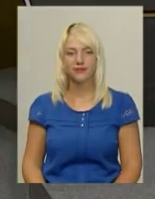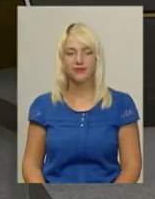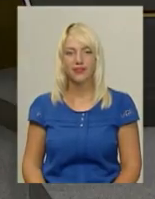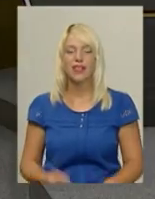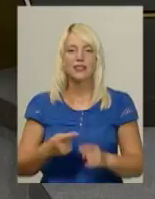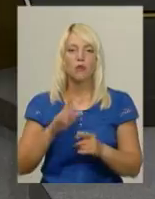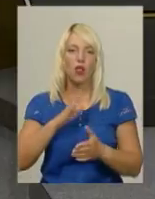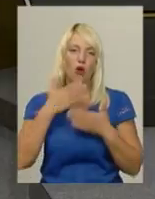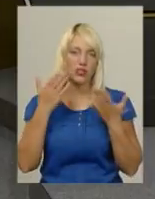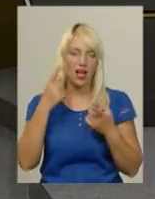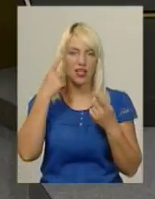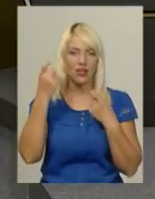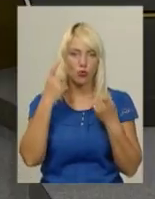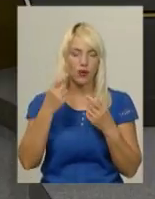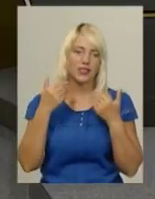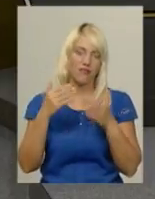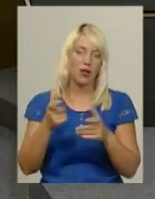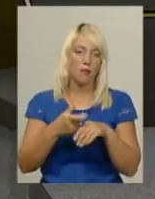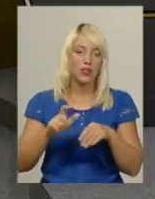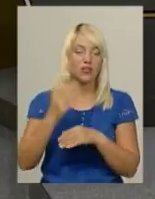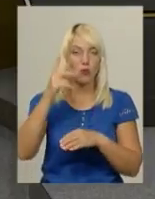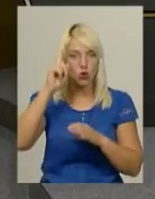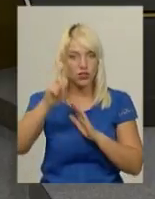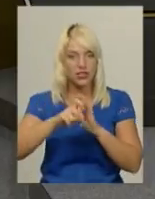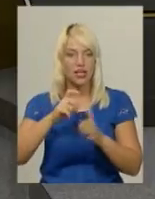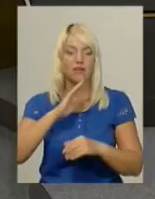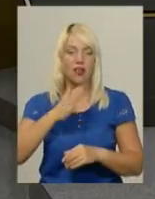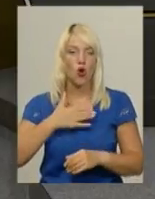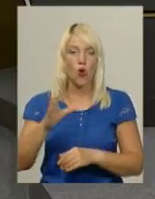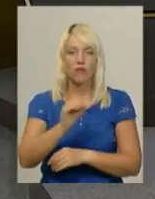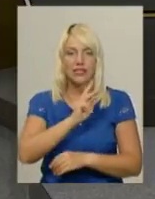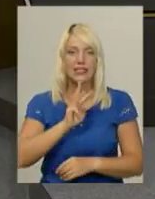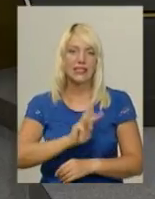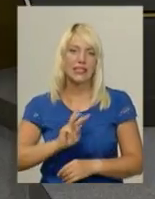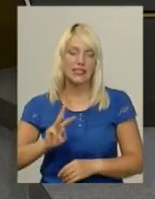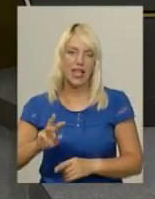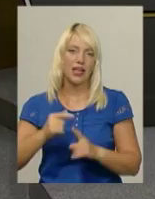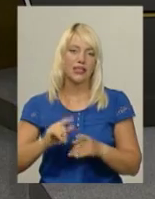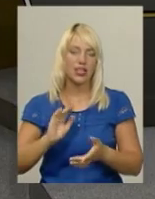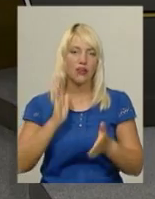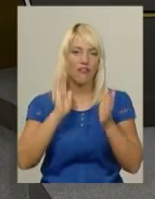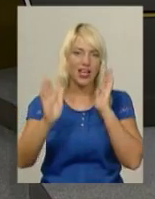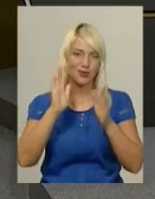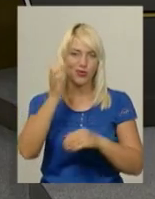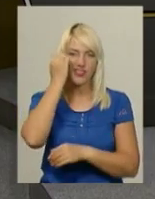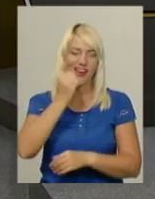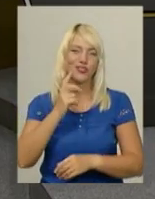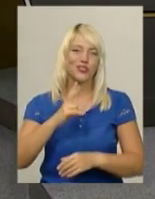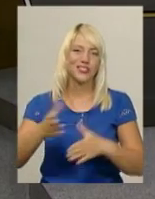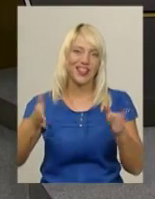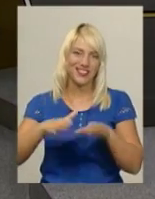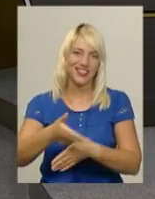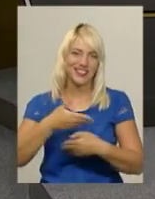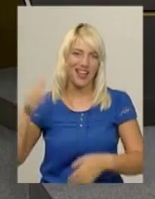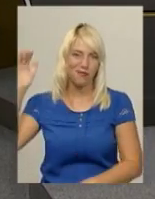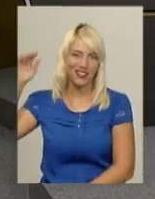Це була остання інформація випуску. Більше ви можете дізнатись на нашому офіційному сайті та на сторінці у Фейсбук. Дякуємо, що залишаєтесь